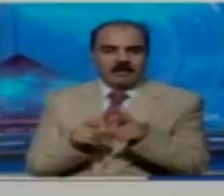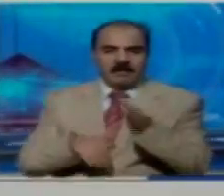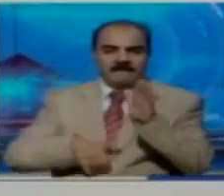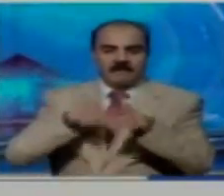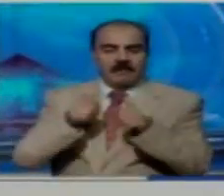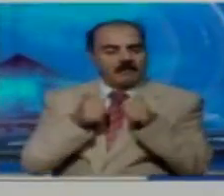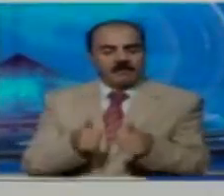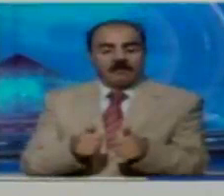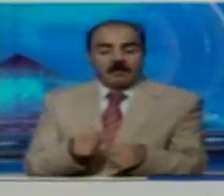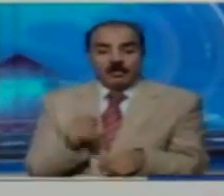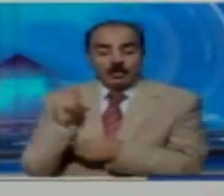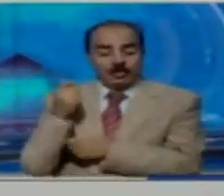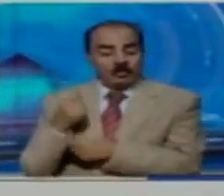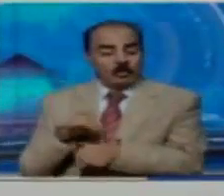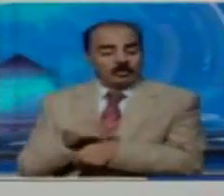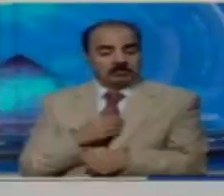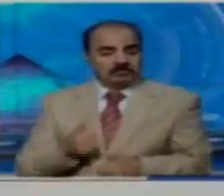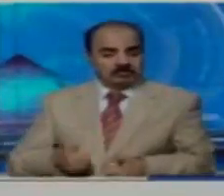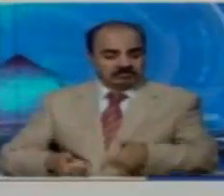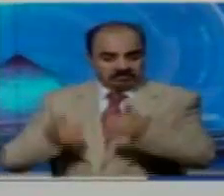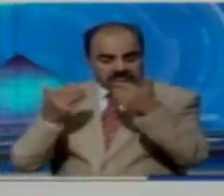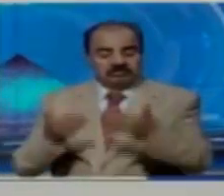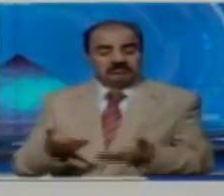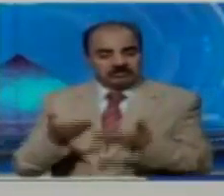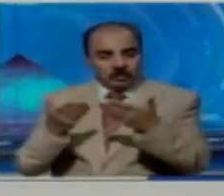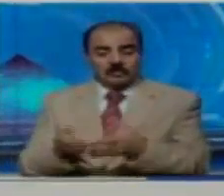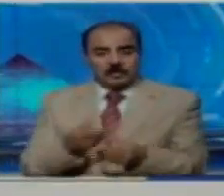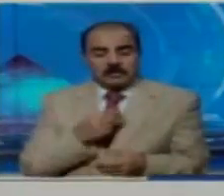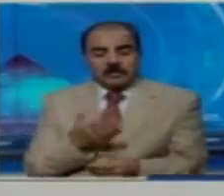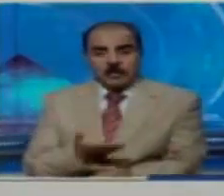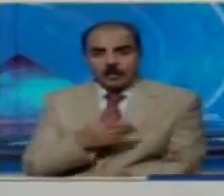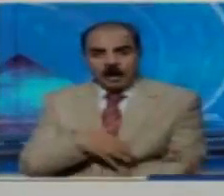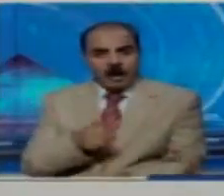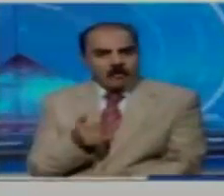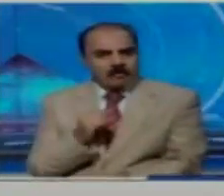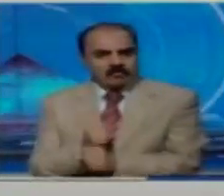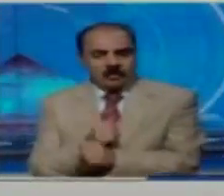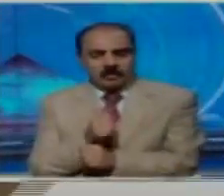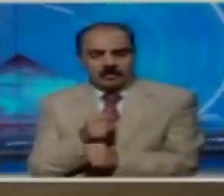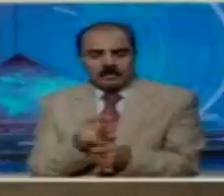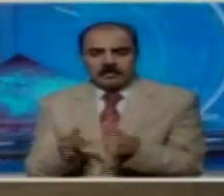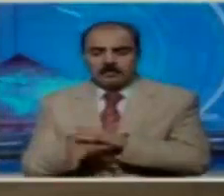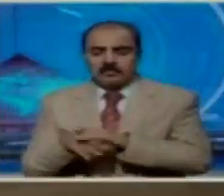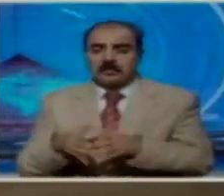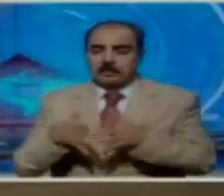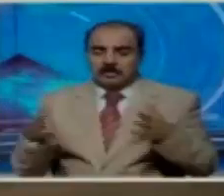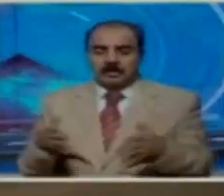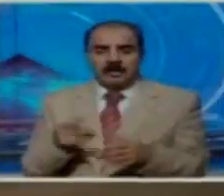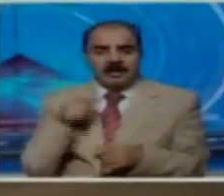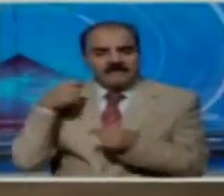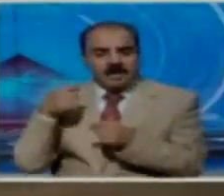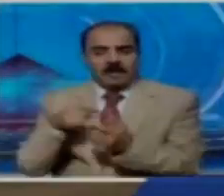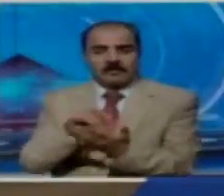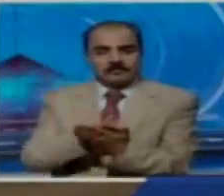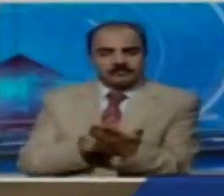مستوى، والدكاترة هنا برضو معنا خطوة بخطوة بيساعدونا في كل حاجة، وعملنا مشاريع كتير هنا في الكلية، عملنا افلام وعملنا